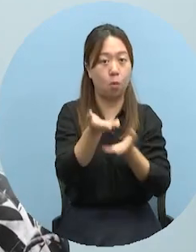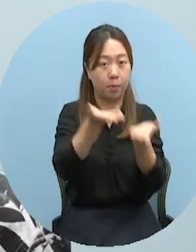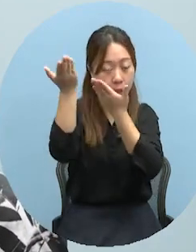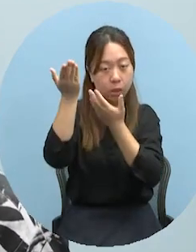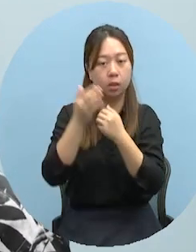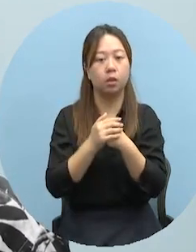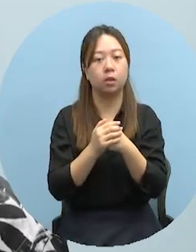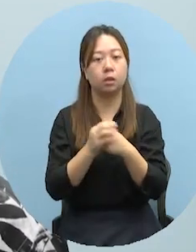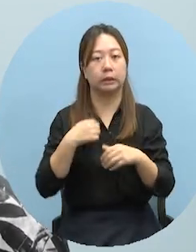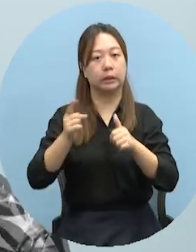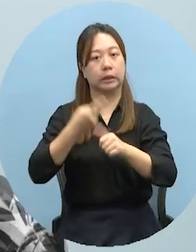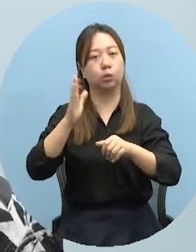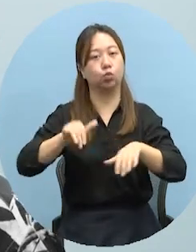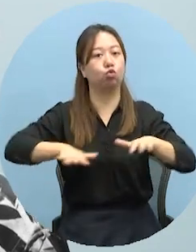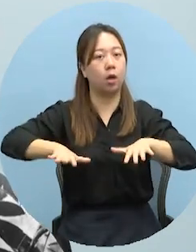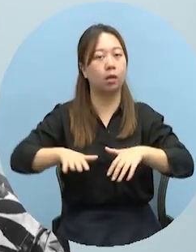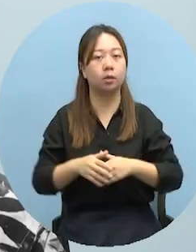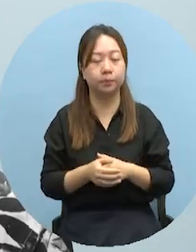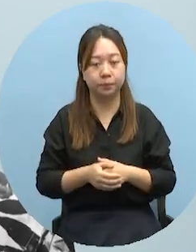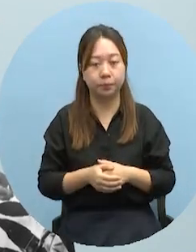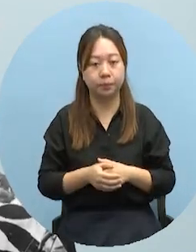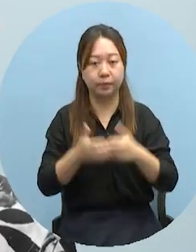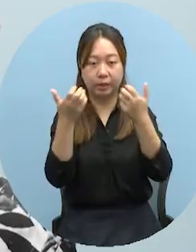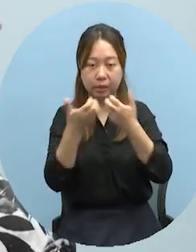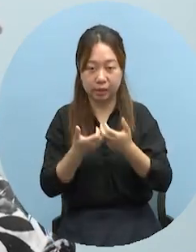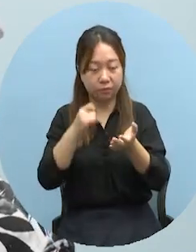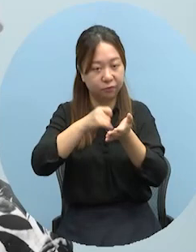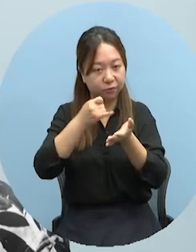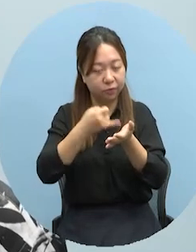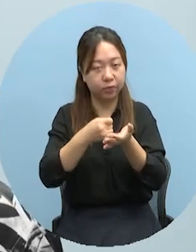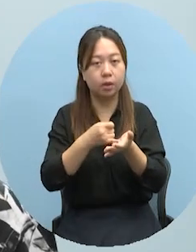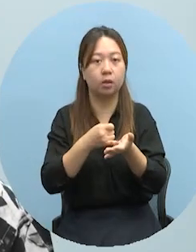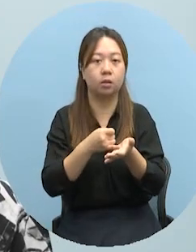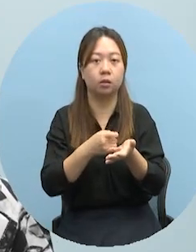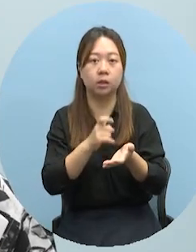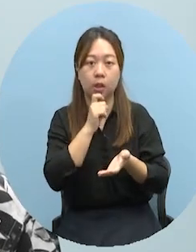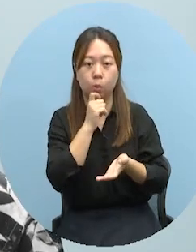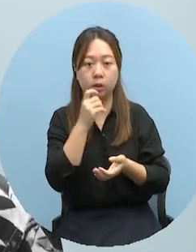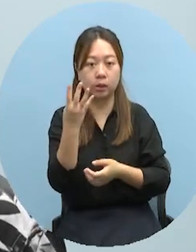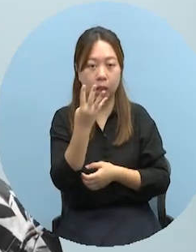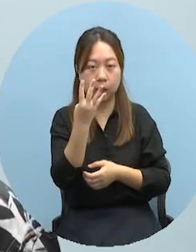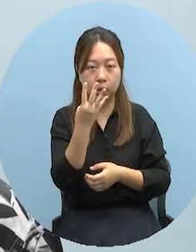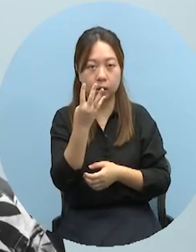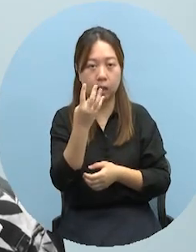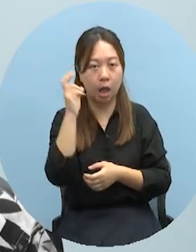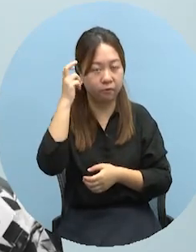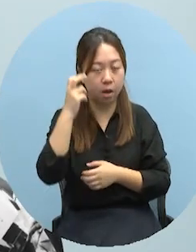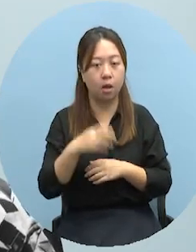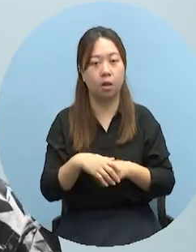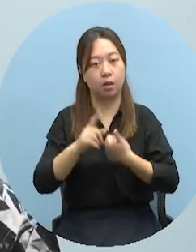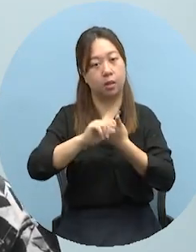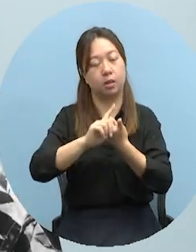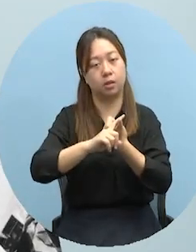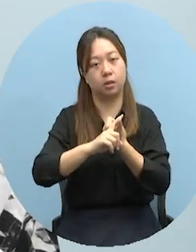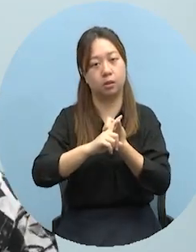會優先處理的。計分制呢，我們現在是照顧4方面。第一方面呢，就是